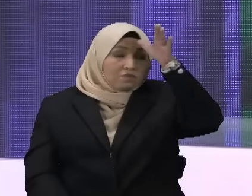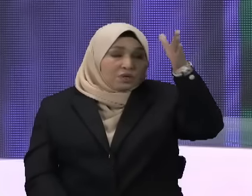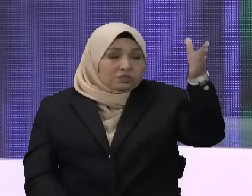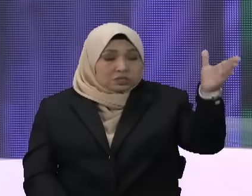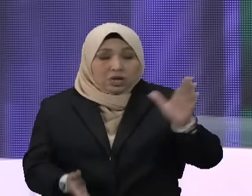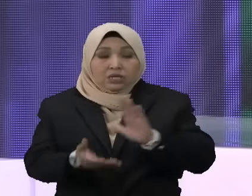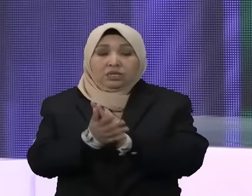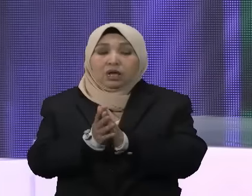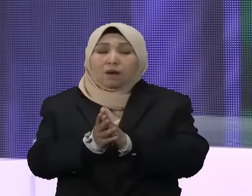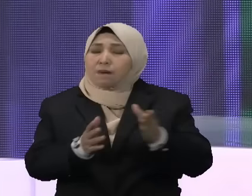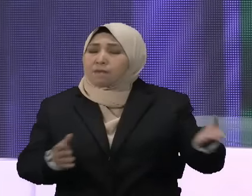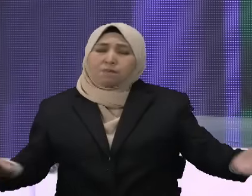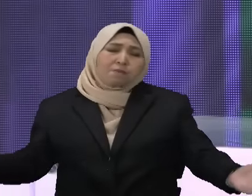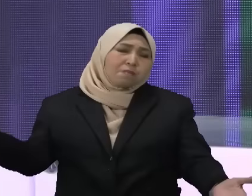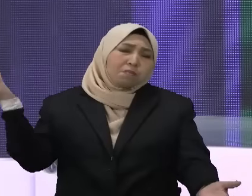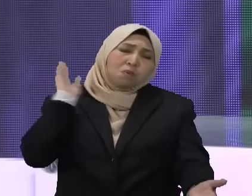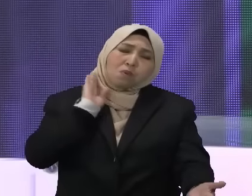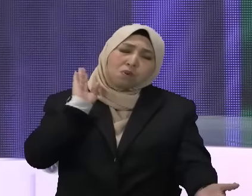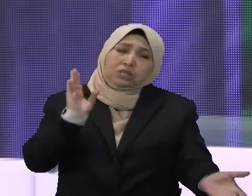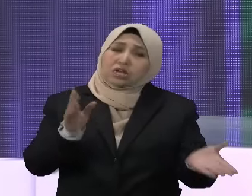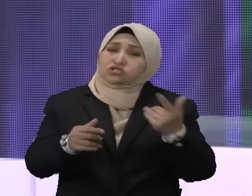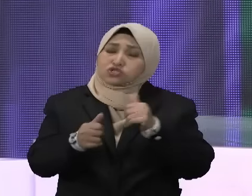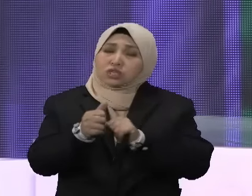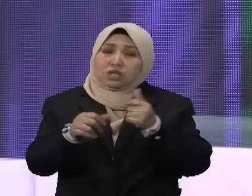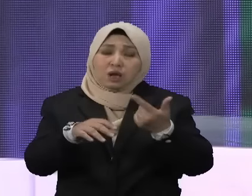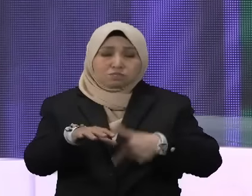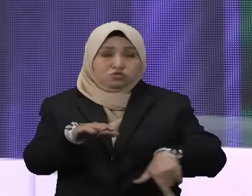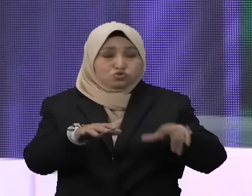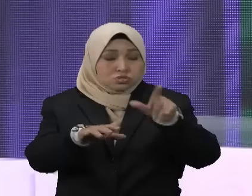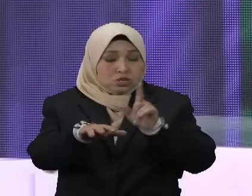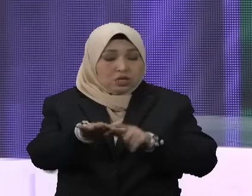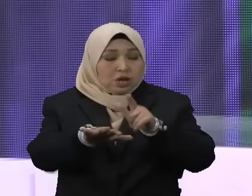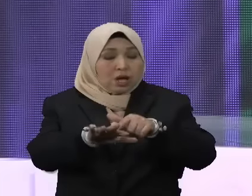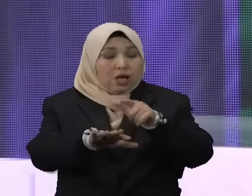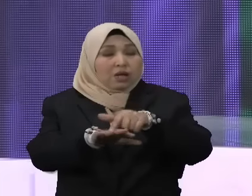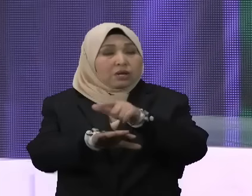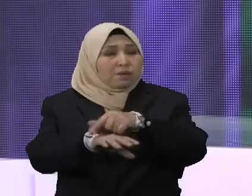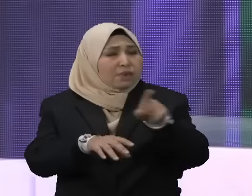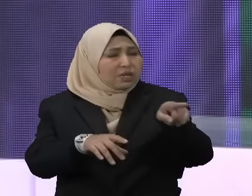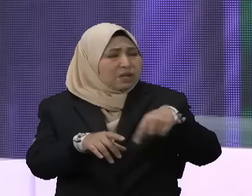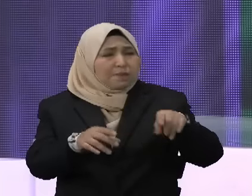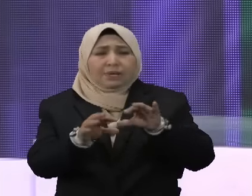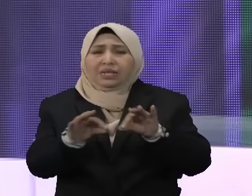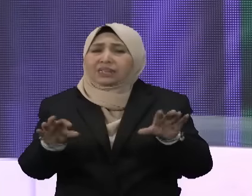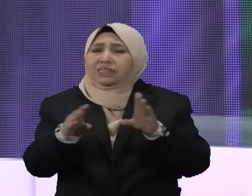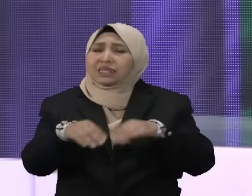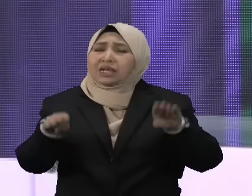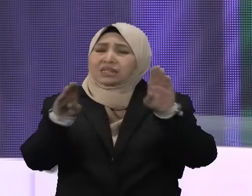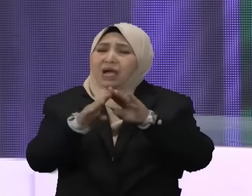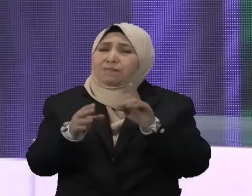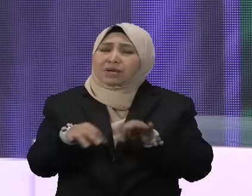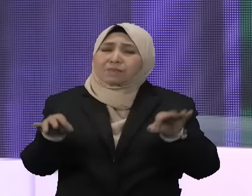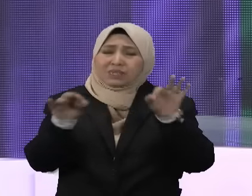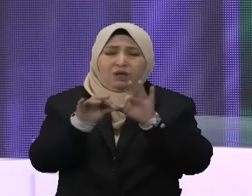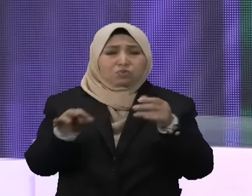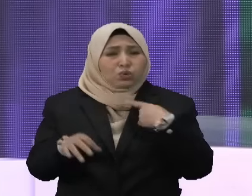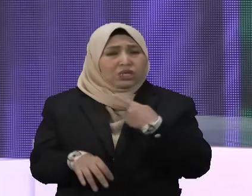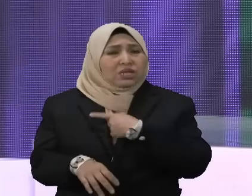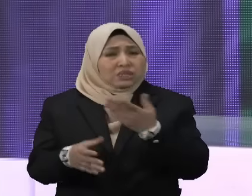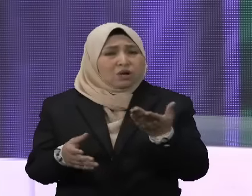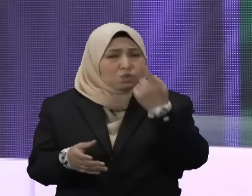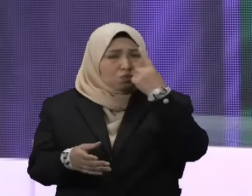atas leher mereka dan pukullah setiap hujung jari mereka. Berita ini apa kepentingan untuk kita